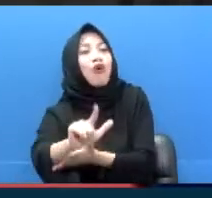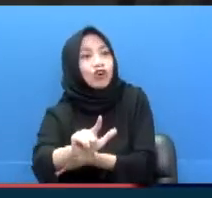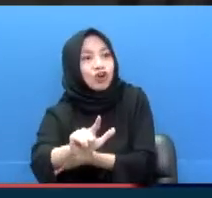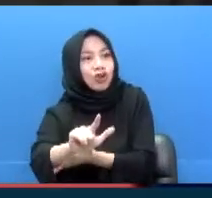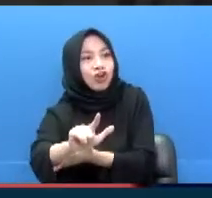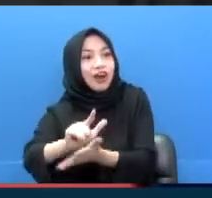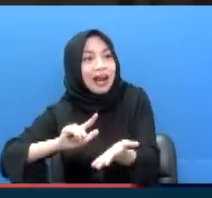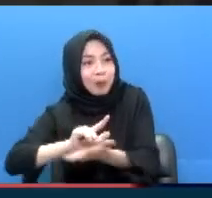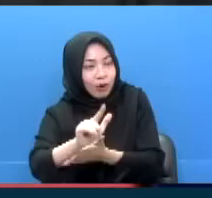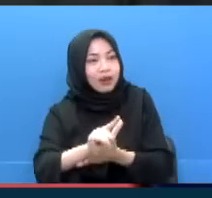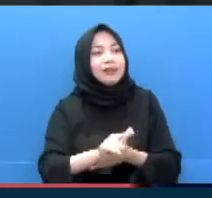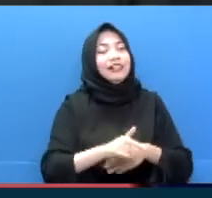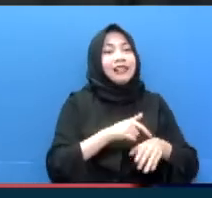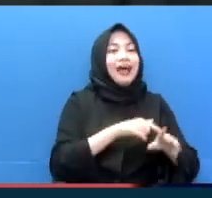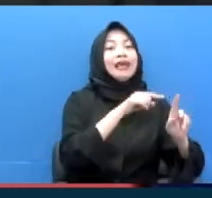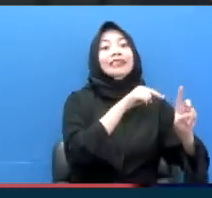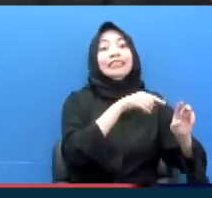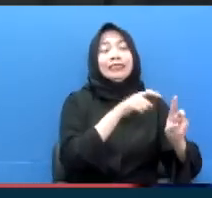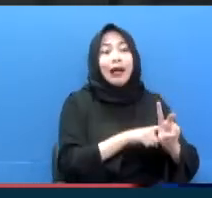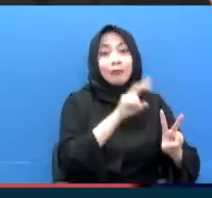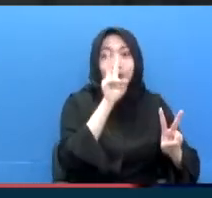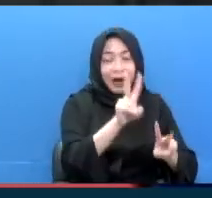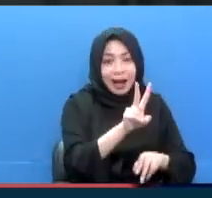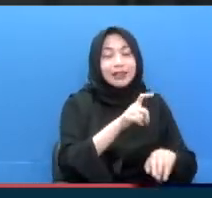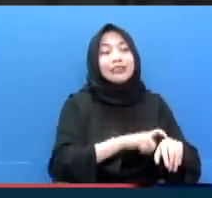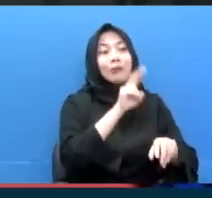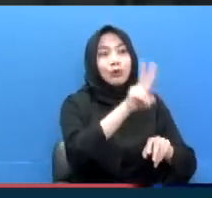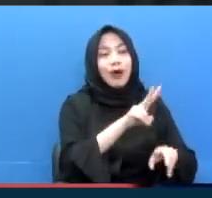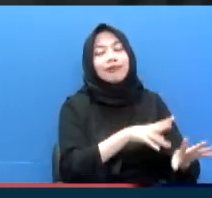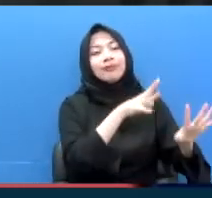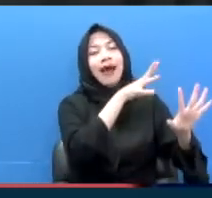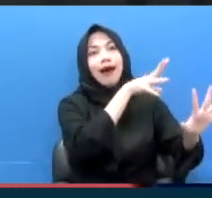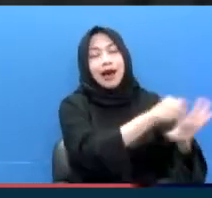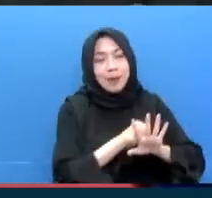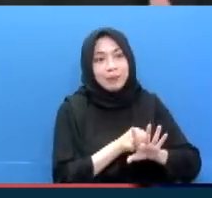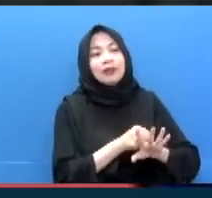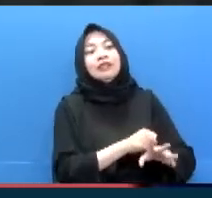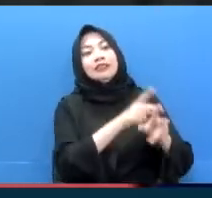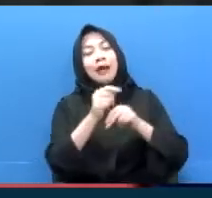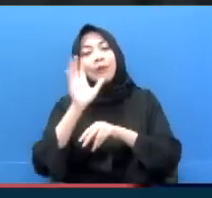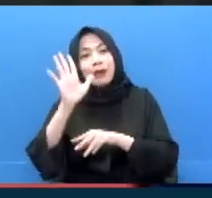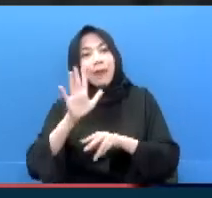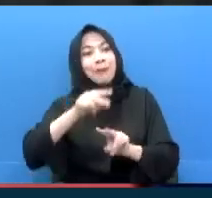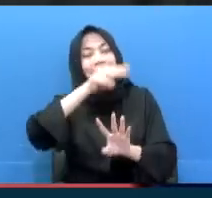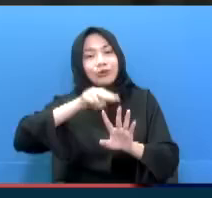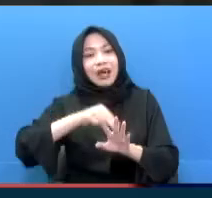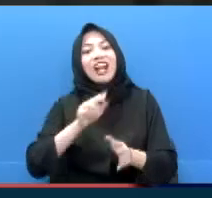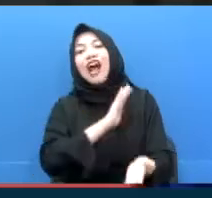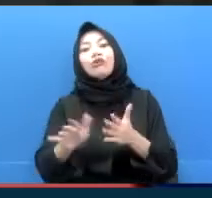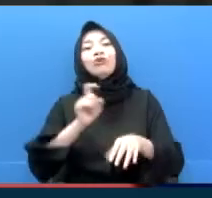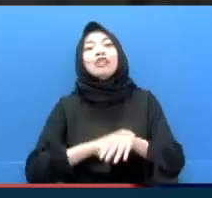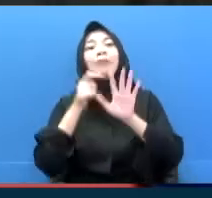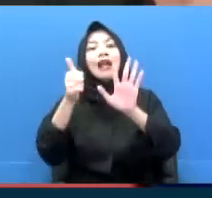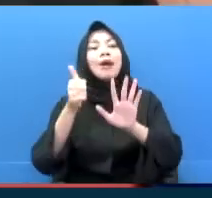sudah menyatakan inilah para pelakunya Nah berarti kan Artinya bahwa kalau dia yang